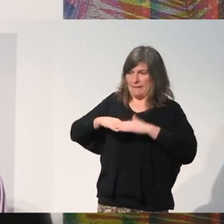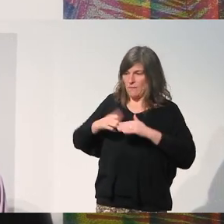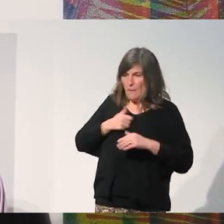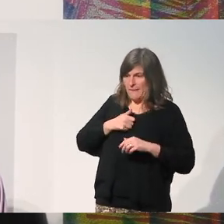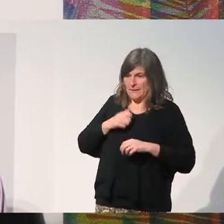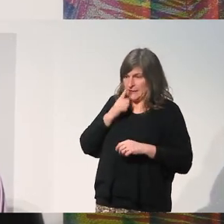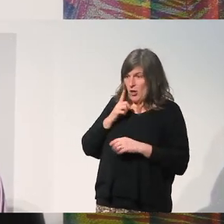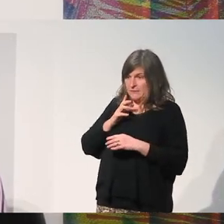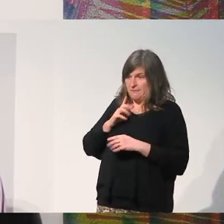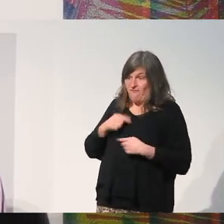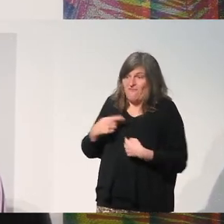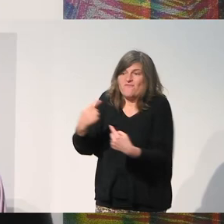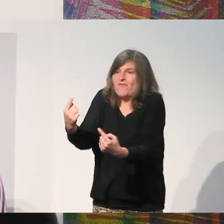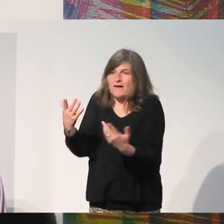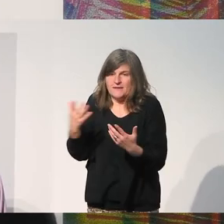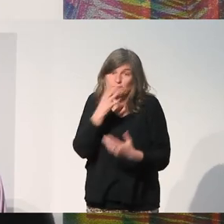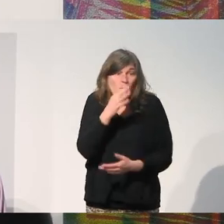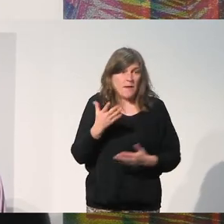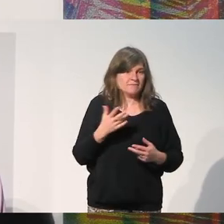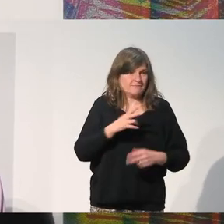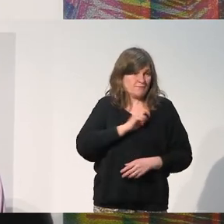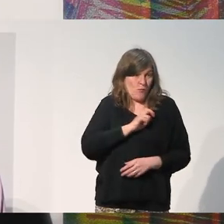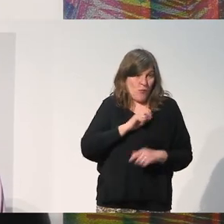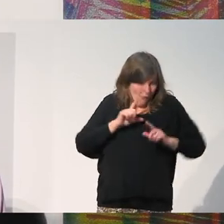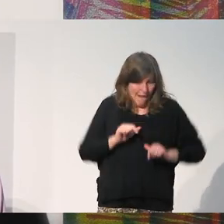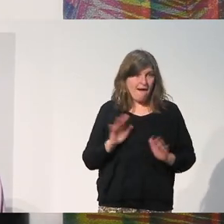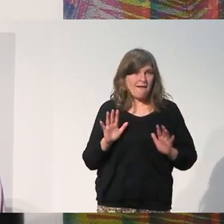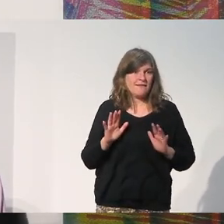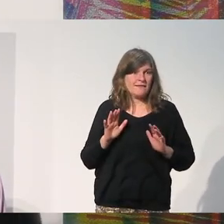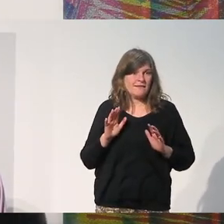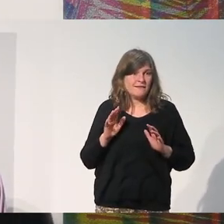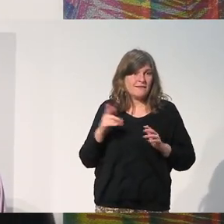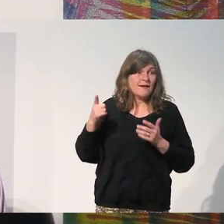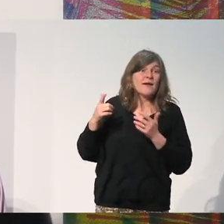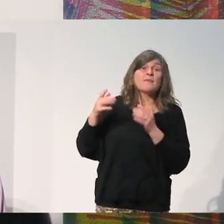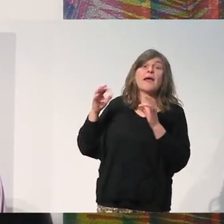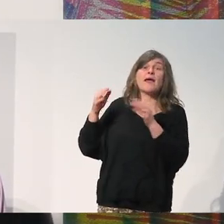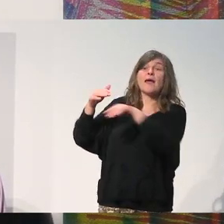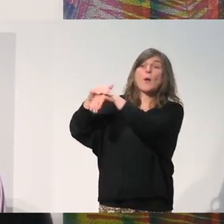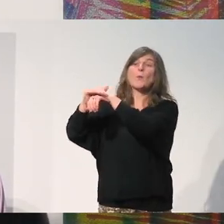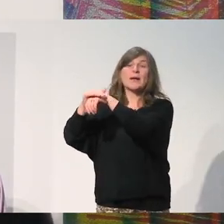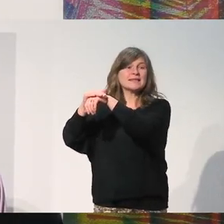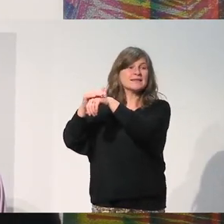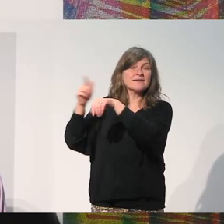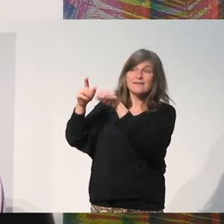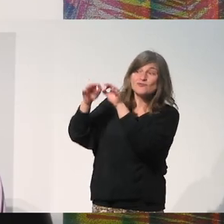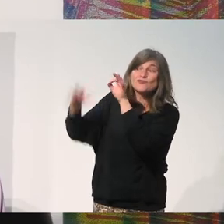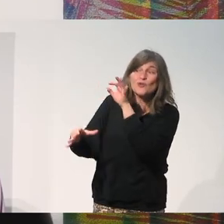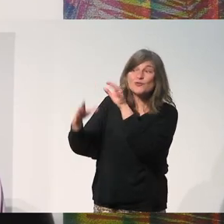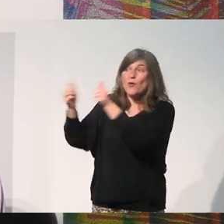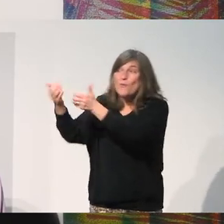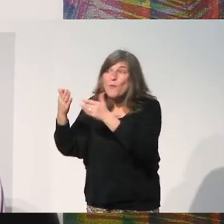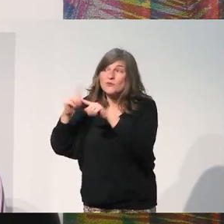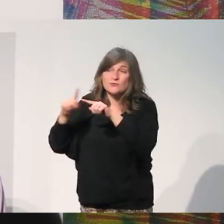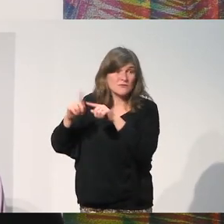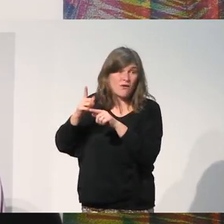peur en fait, et qui n'a jamais trouvé de solution puisque la classe politique dont on parle, qui est composée